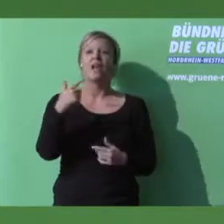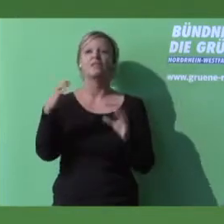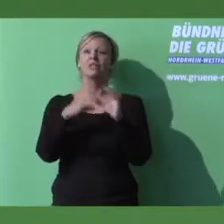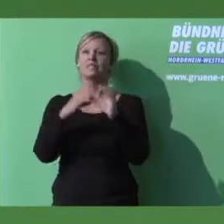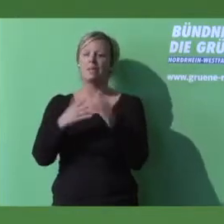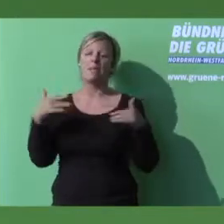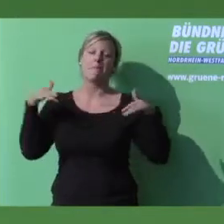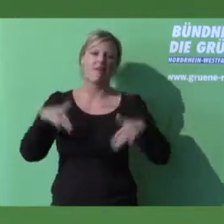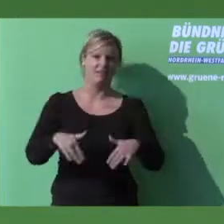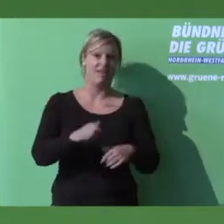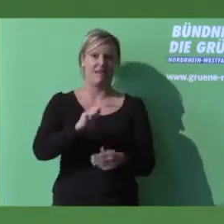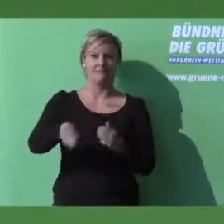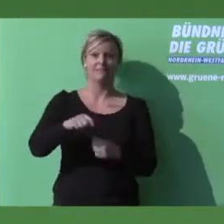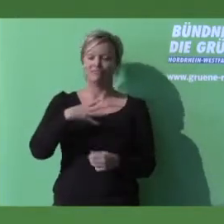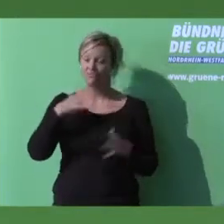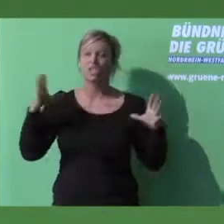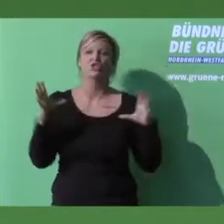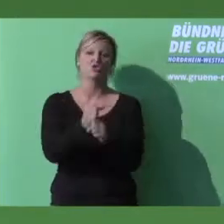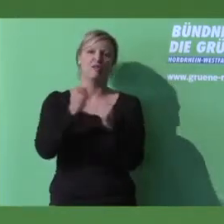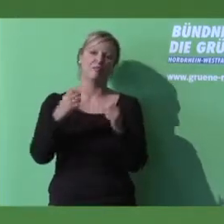ich bin sicher, wir schaffen das.